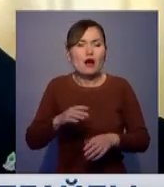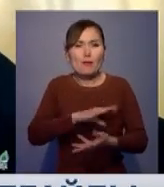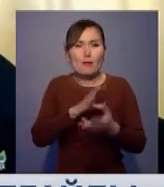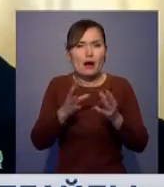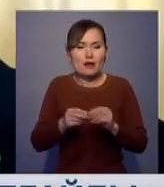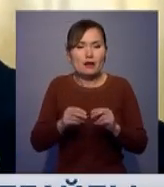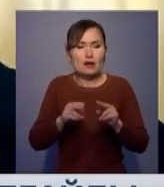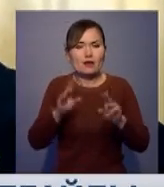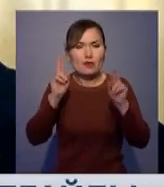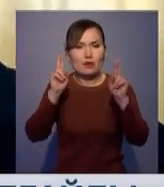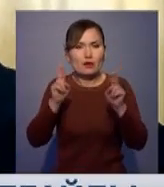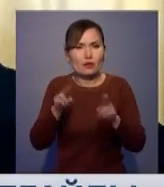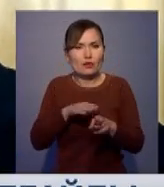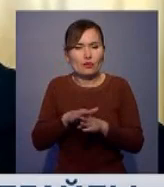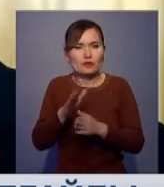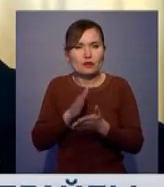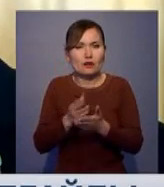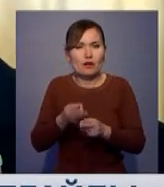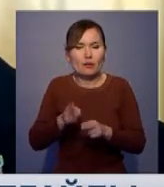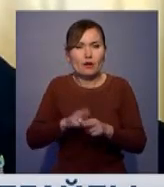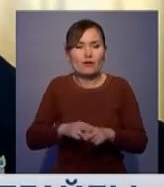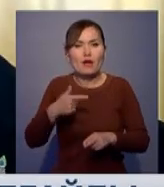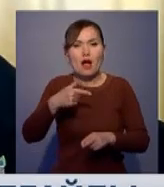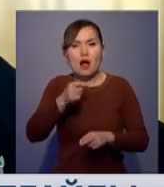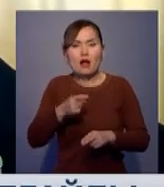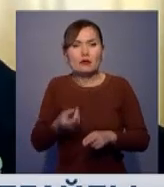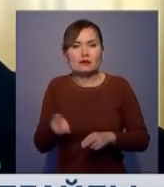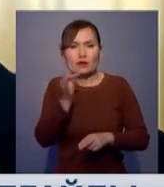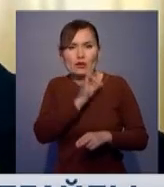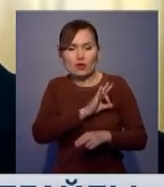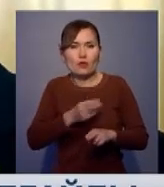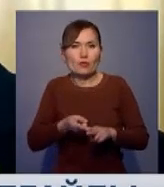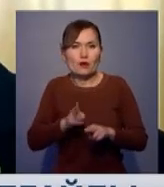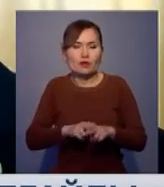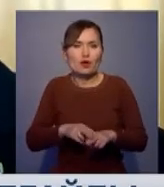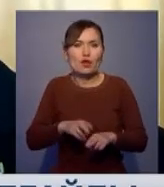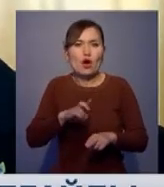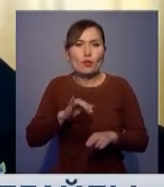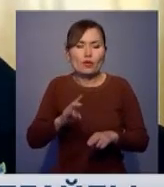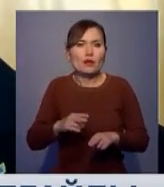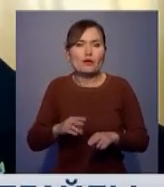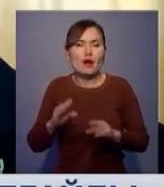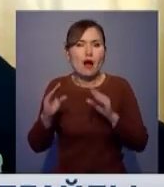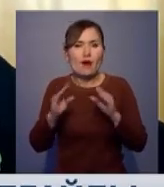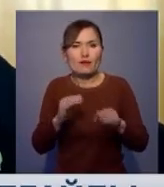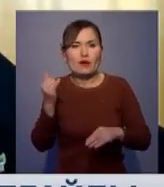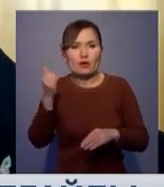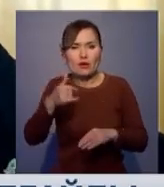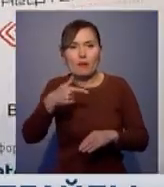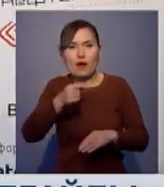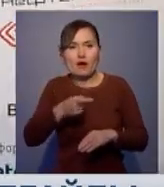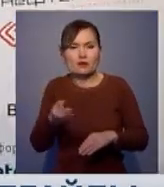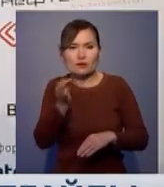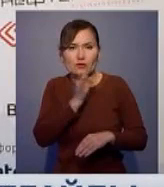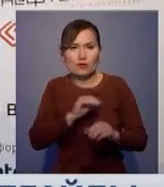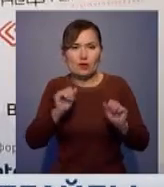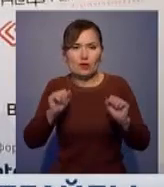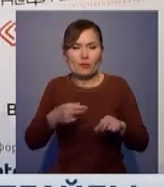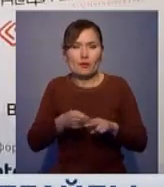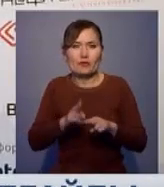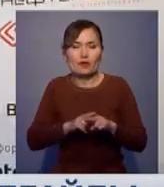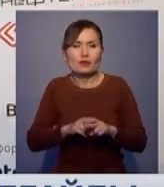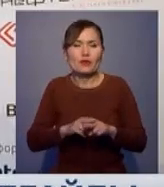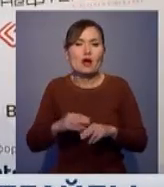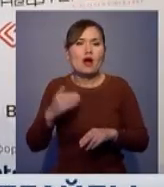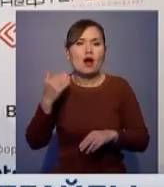және қолдануға тиімді. Пропанды тұрмыста тұтынатын халыққа бөлек, бутанды автокөлік үшін бөлек жаратуға болады. Украина